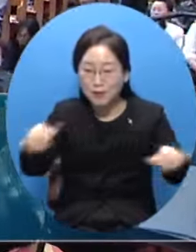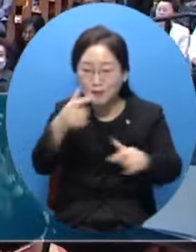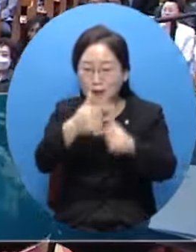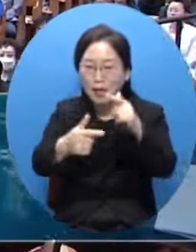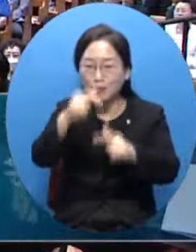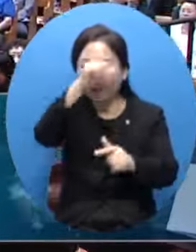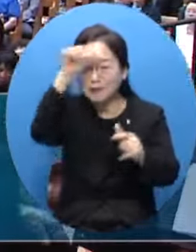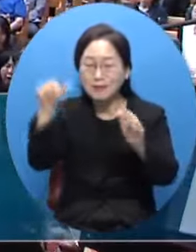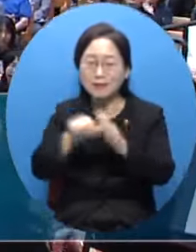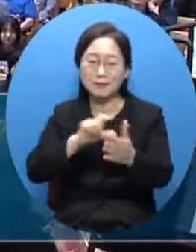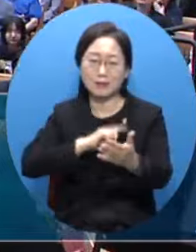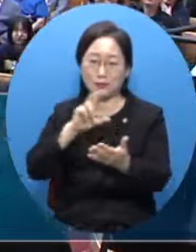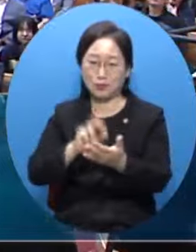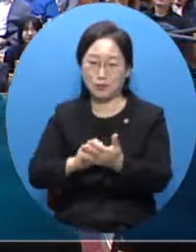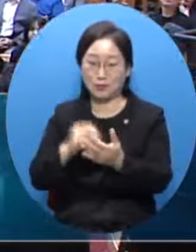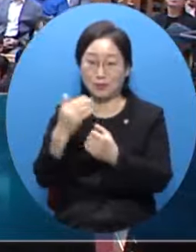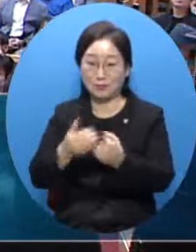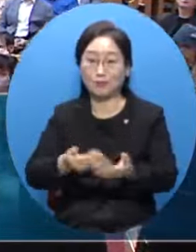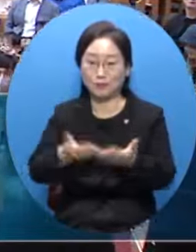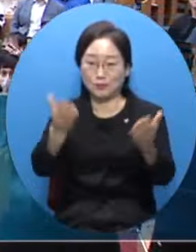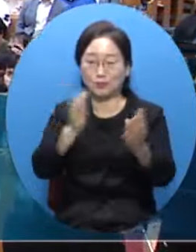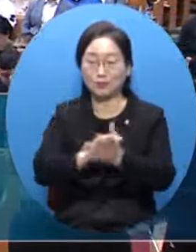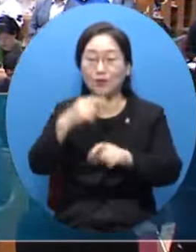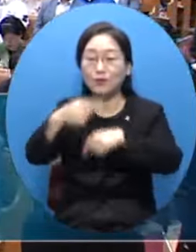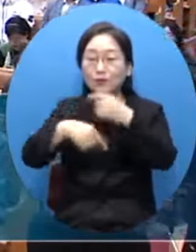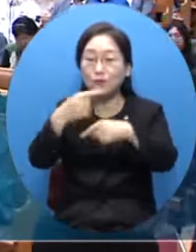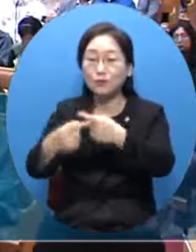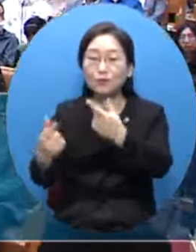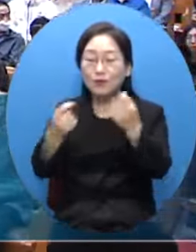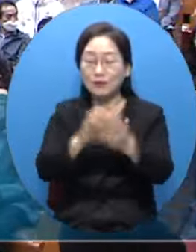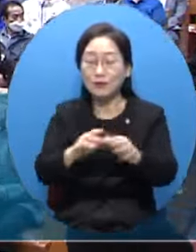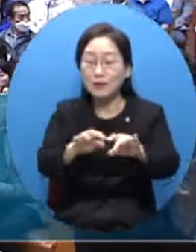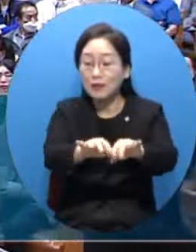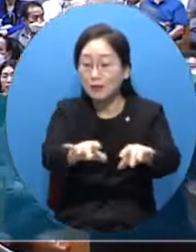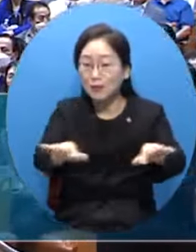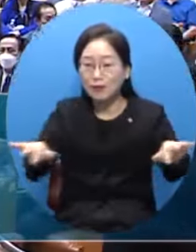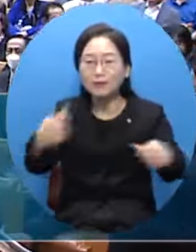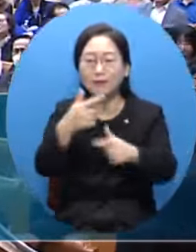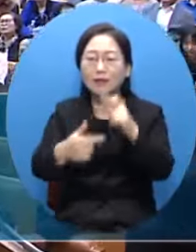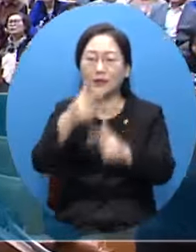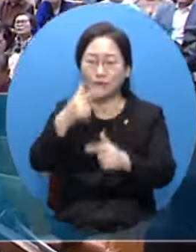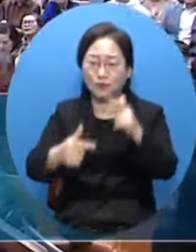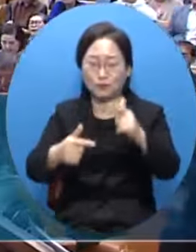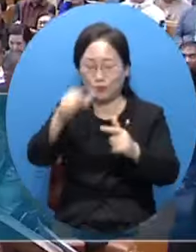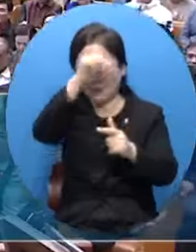제목으로 말씀의 은혜를 나누기 원합니다. 제목을 한번 따라해 주시기 바랍니다. 떨기나무 인생.